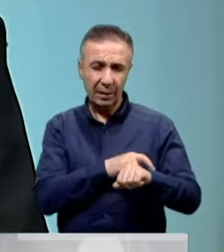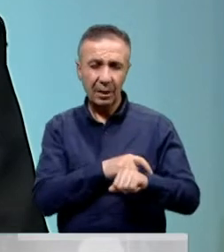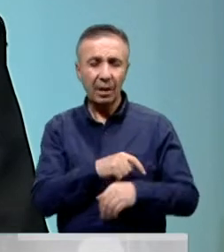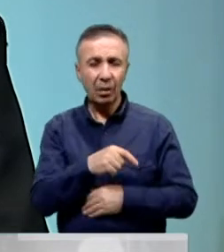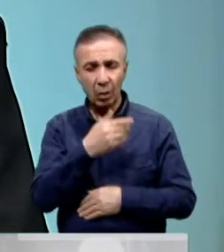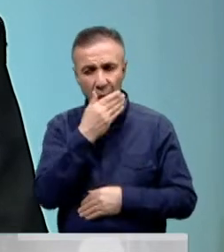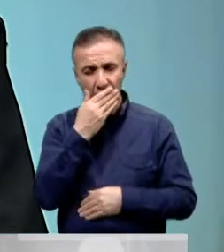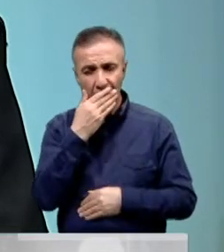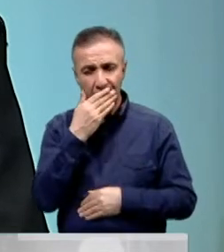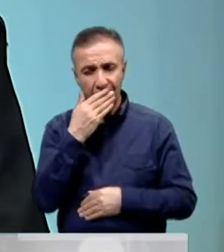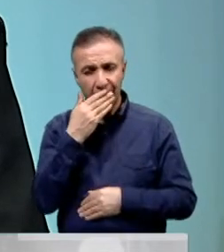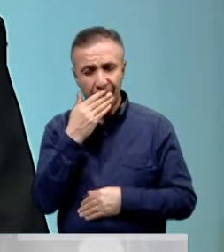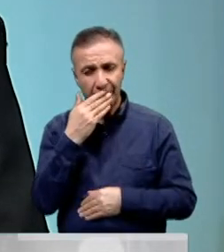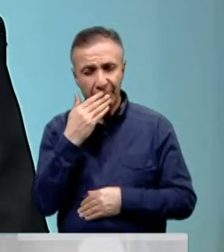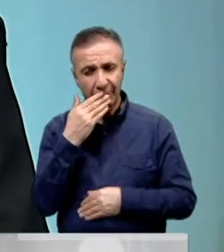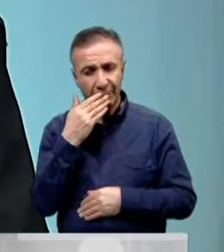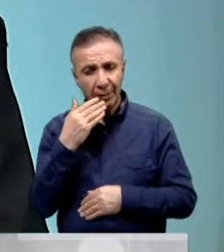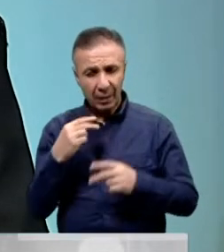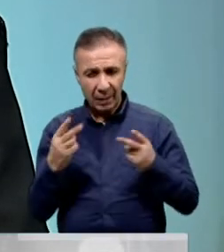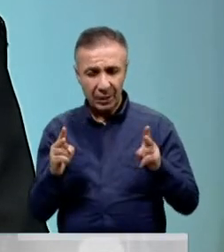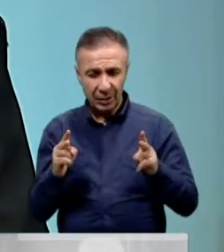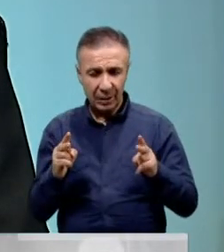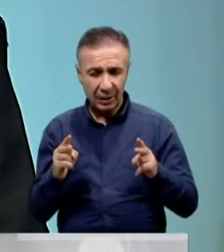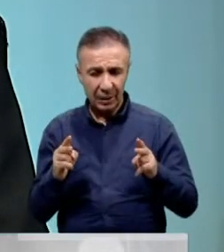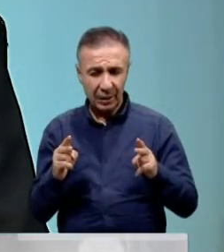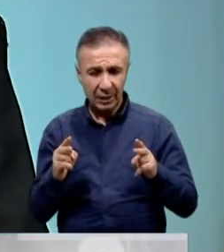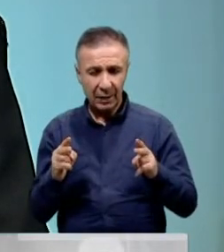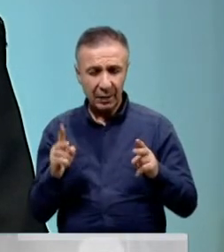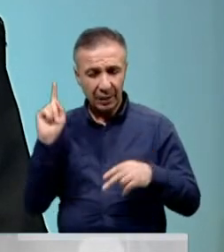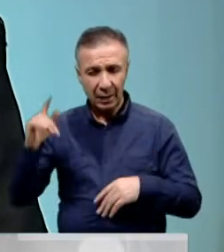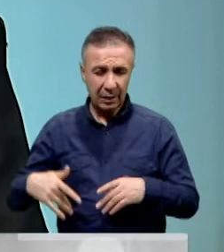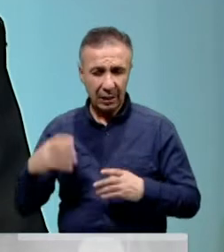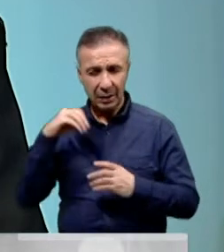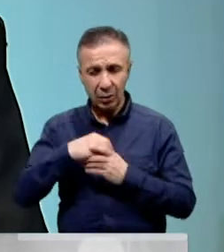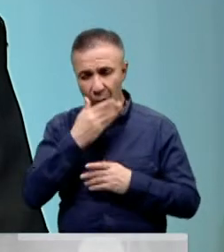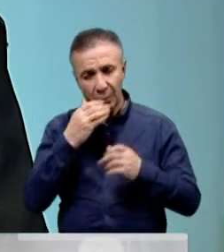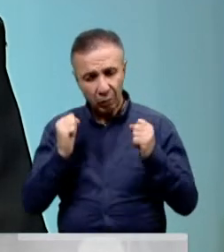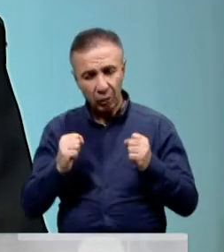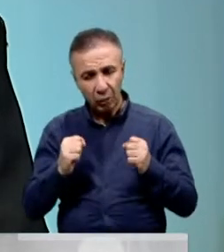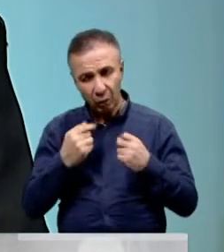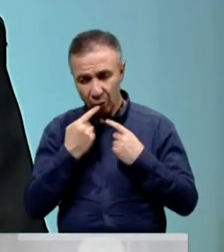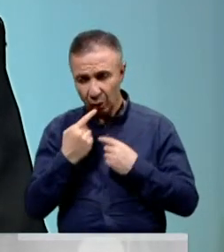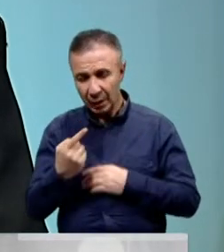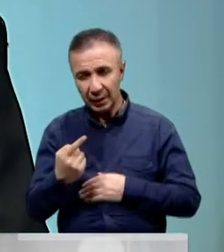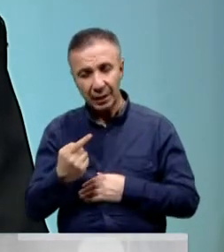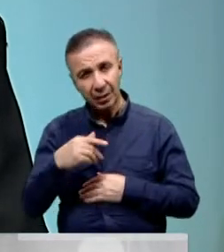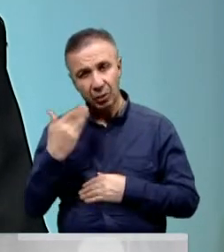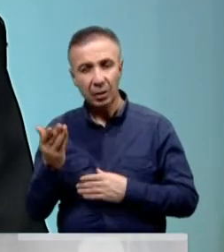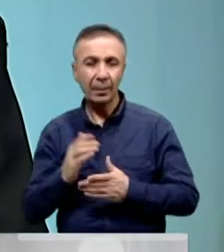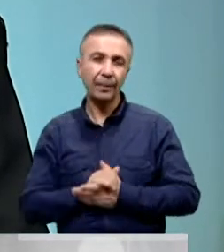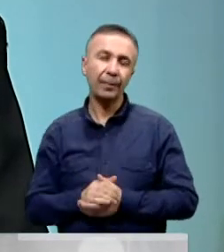açtığınızı, Allah rızası için oruç tuttuğunuzu beyan ettikten sonra وَلِسَوْمِ غَدٍ